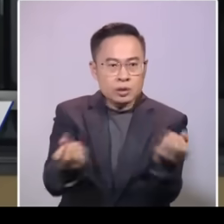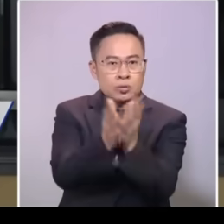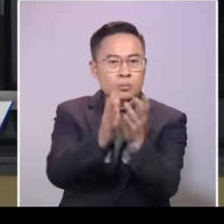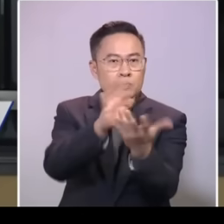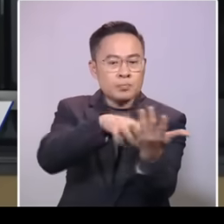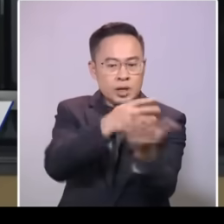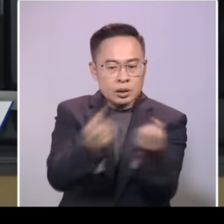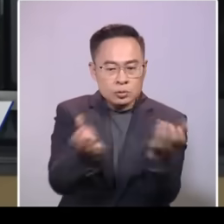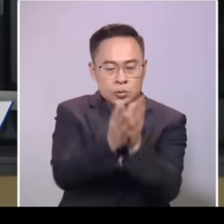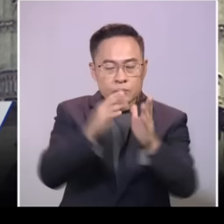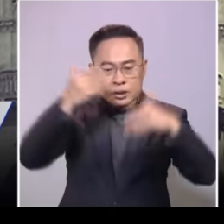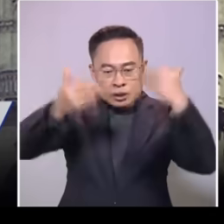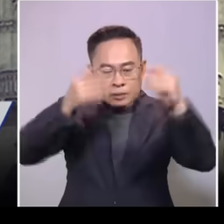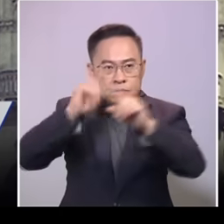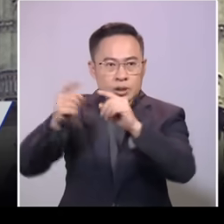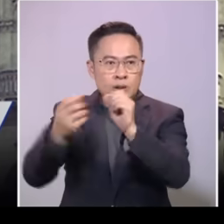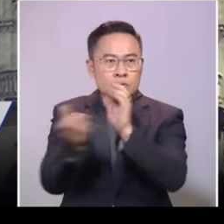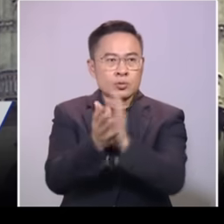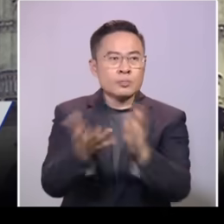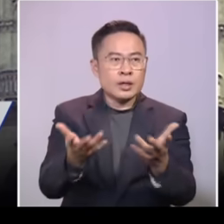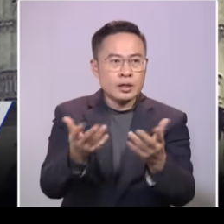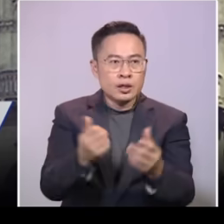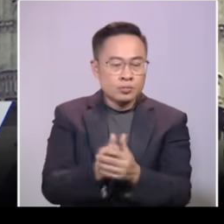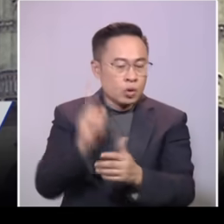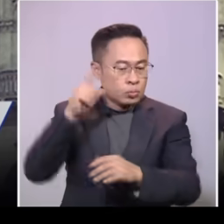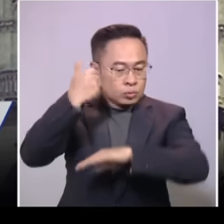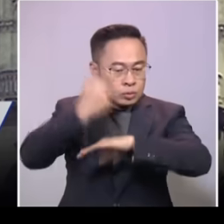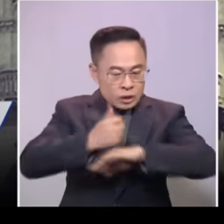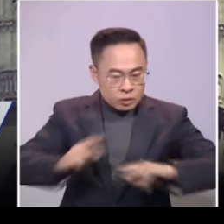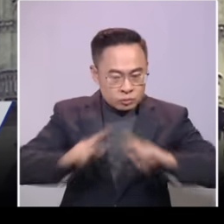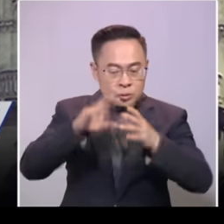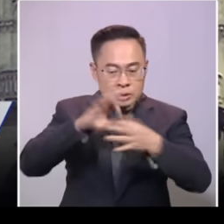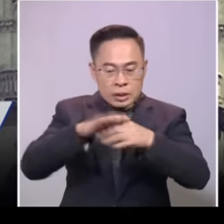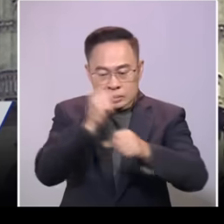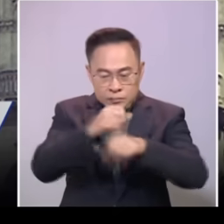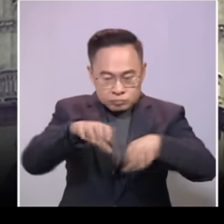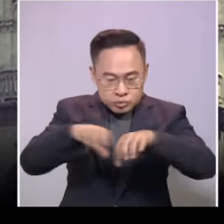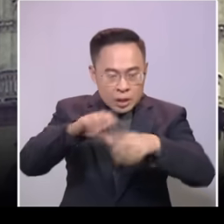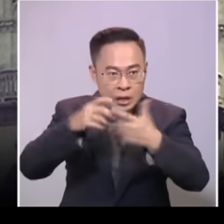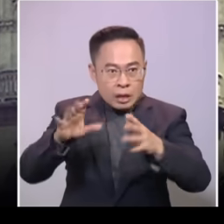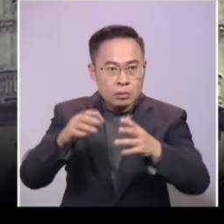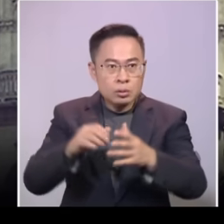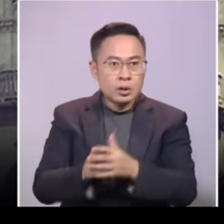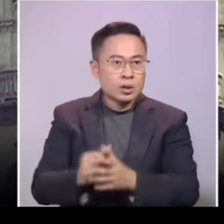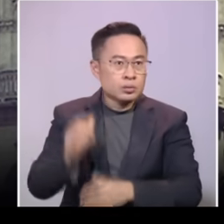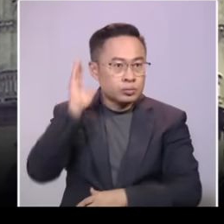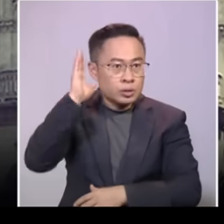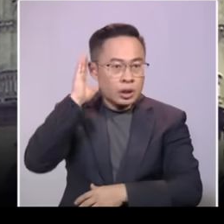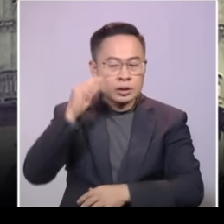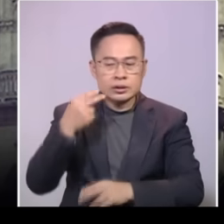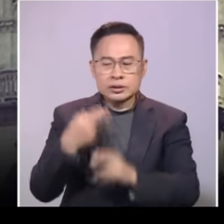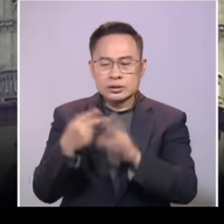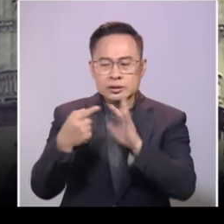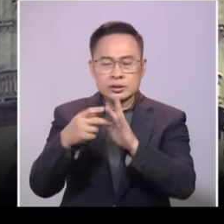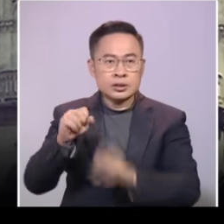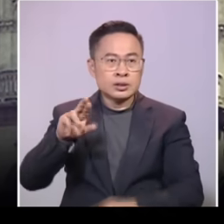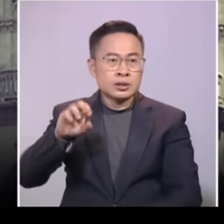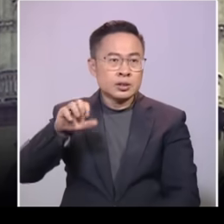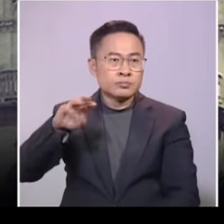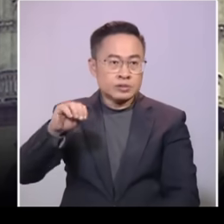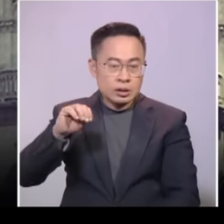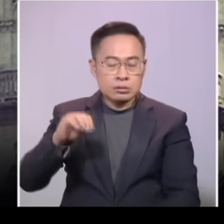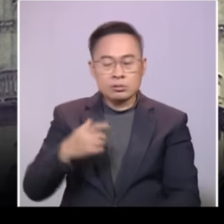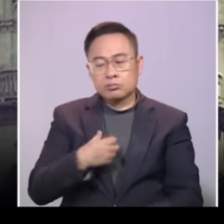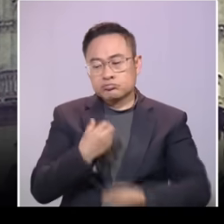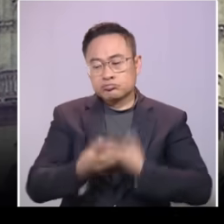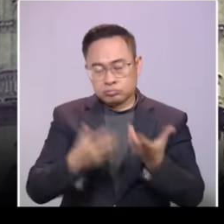นโยบายกิจกรรมอะไรต่างๆที่ได้ดำเนินการไปก่อนหน้านี้แล้วหรือเปล่าเพราะว่าอย่างคุณเสริมศักดิ์เองเนี่ยก่อนหน้านี้ท่านก็ยอมรับชัด